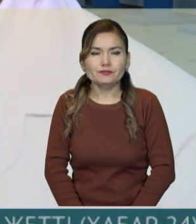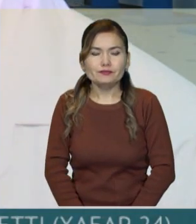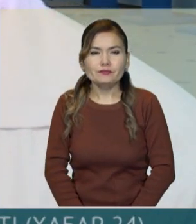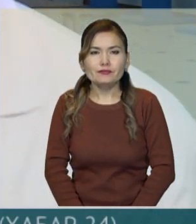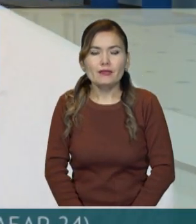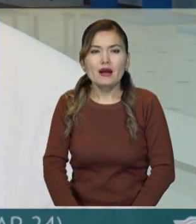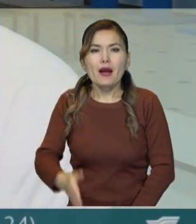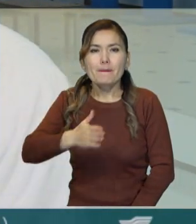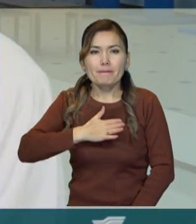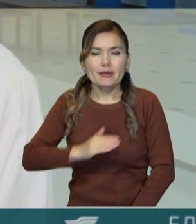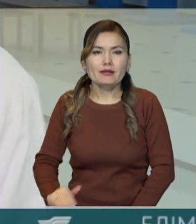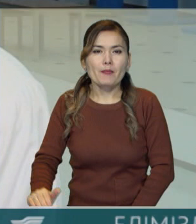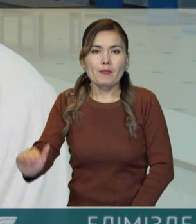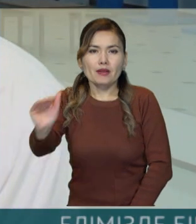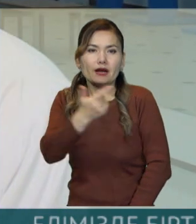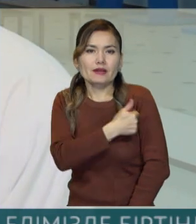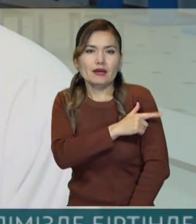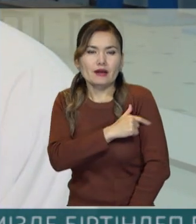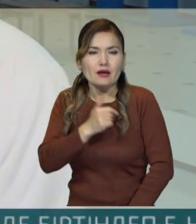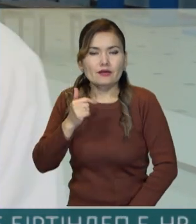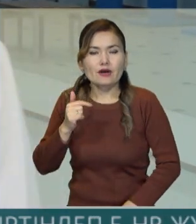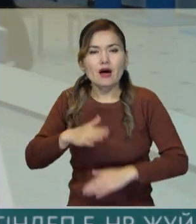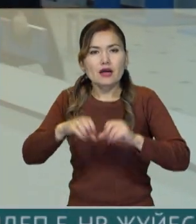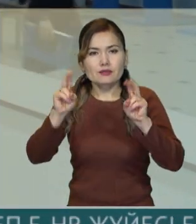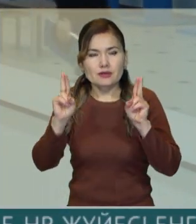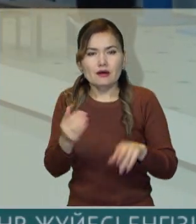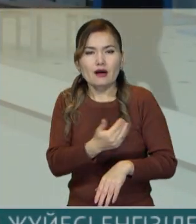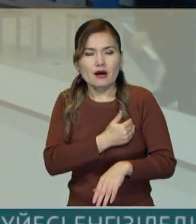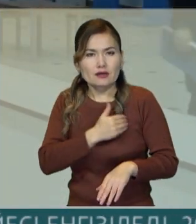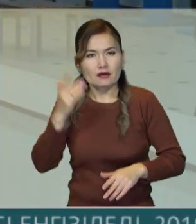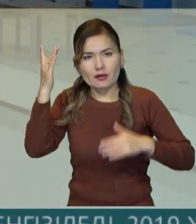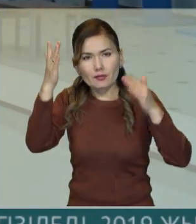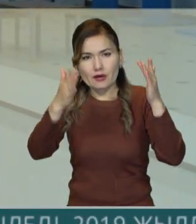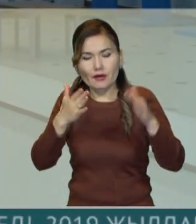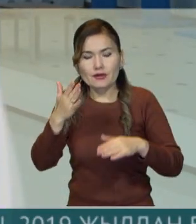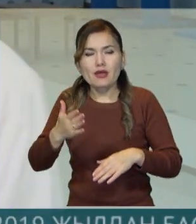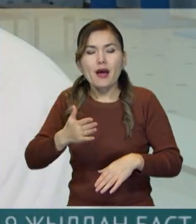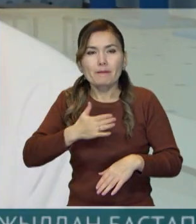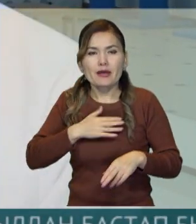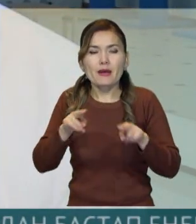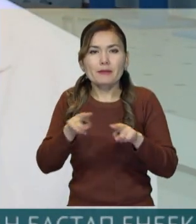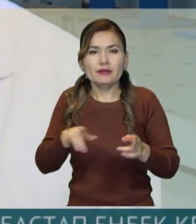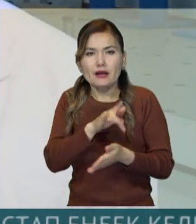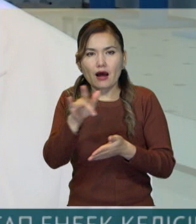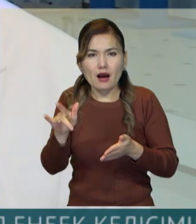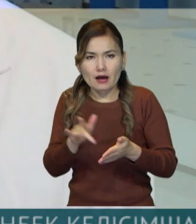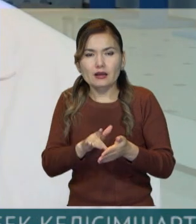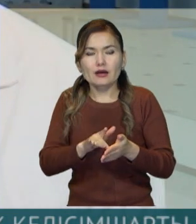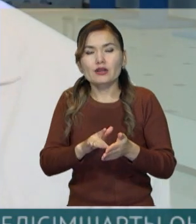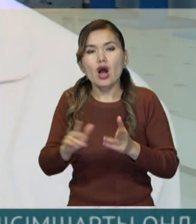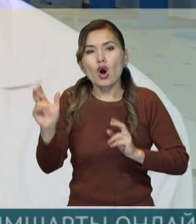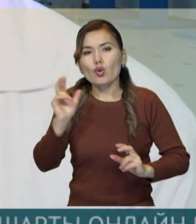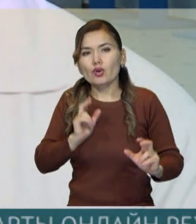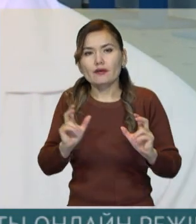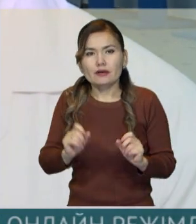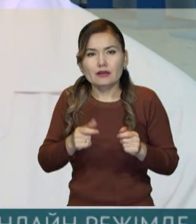Бала кезімнен дәрігер болуды ойлайтынмын. Бұл атанамның да арманы еді. Енді міне оны жүзеге асыру үшін Петропавлға келем деп кім ойлаған? Барлығы